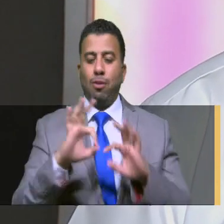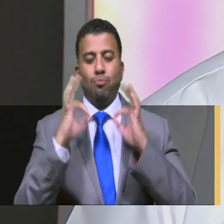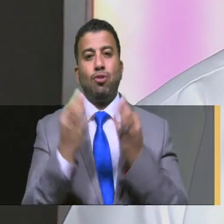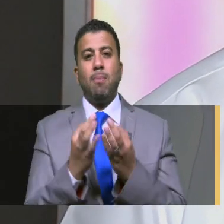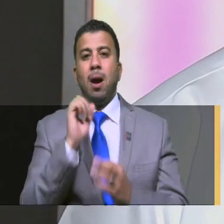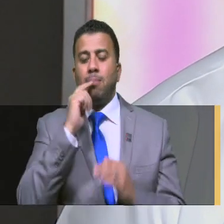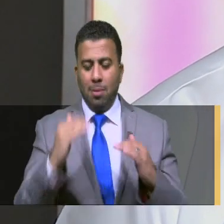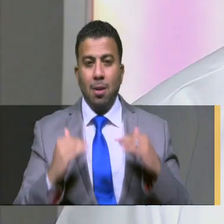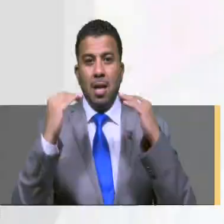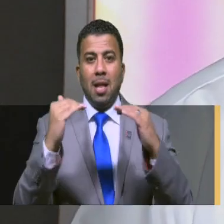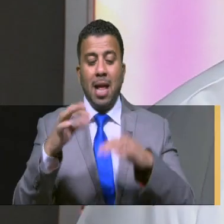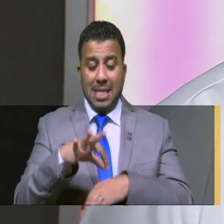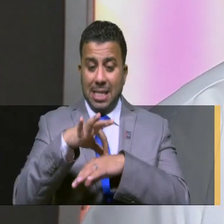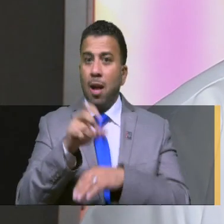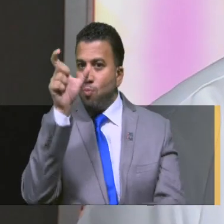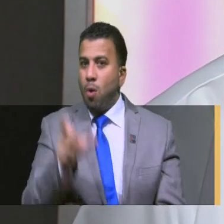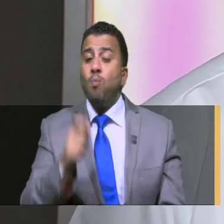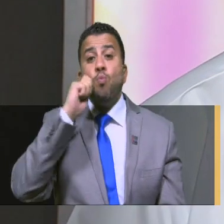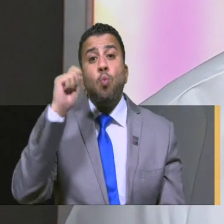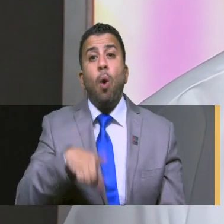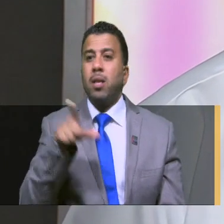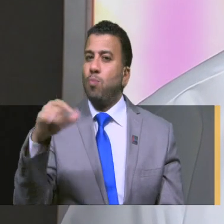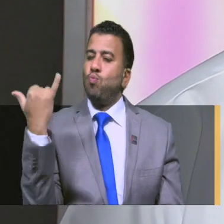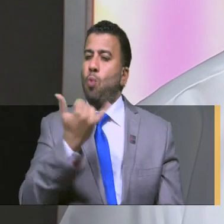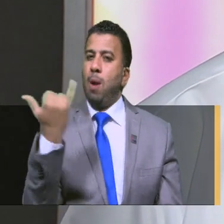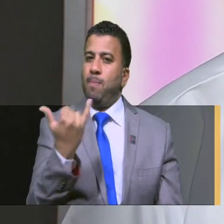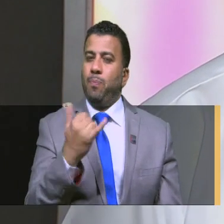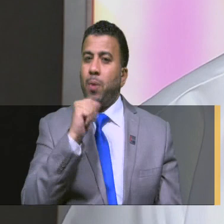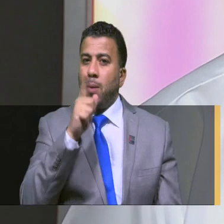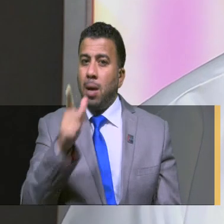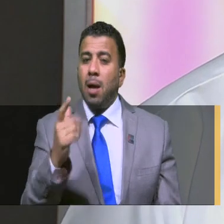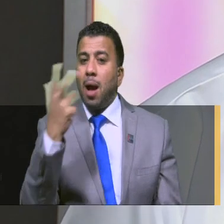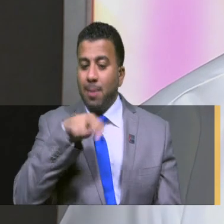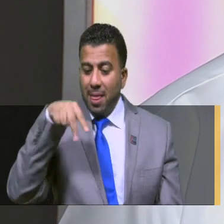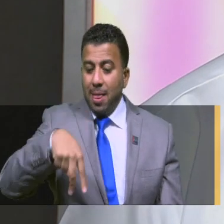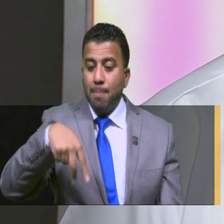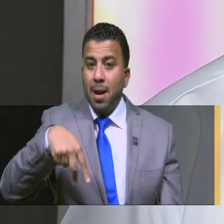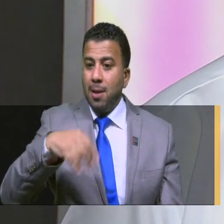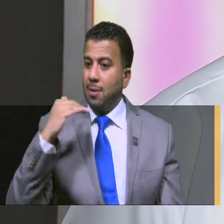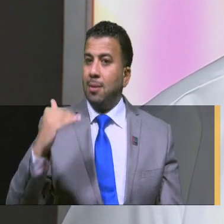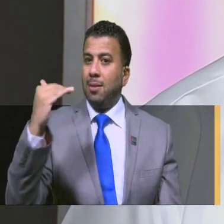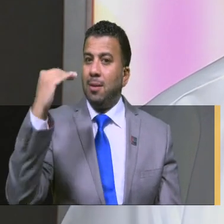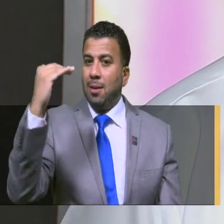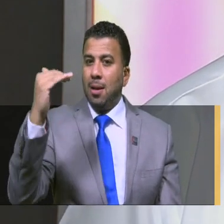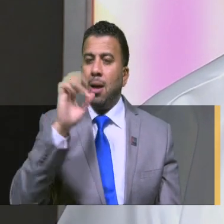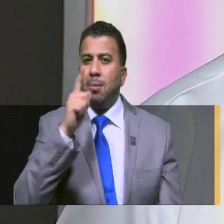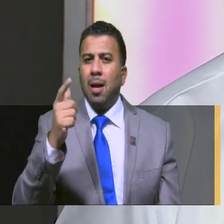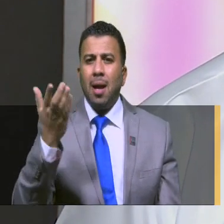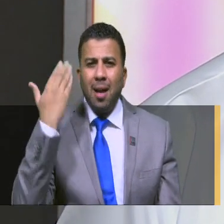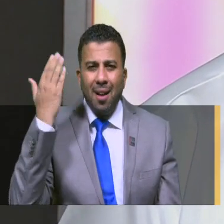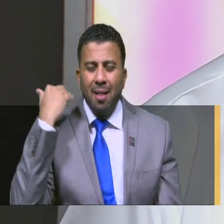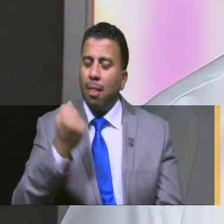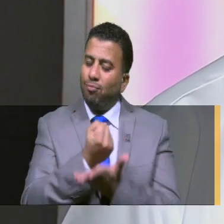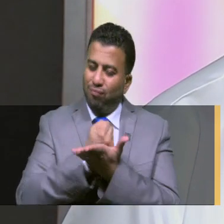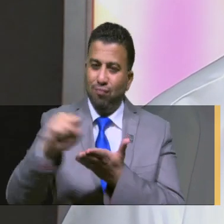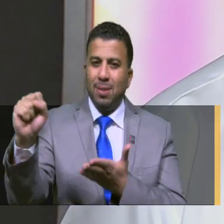والارتقاء أيضا بهذا الإنسان، فلذلك أن أصبحت الكوادر 8 درجات فقط، وألغيت الدرجات السابقة